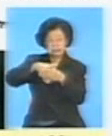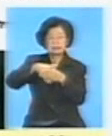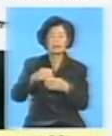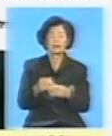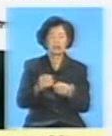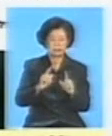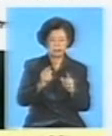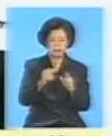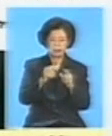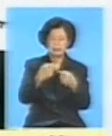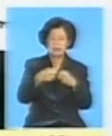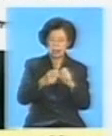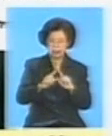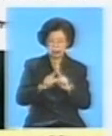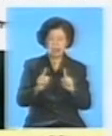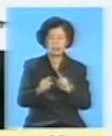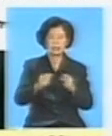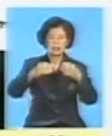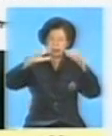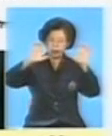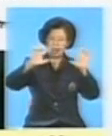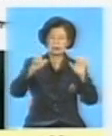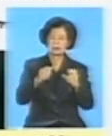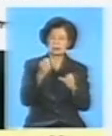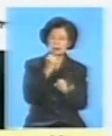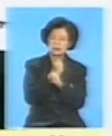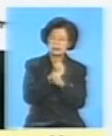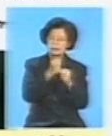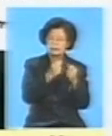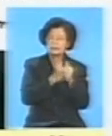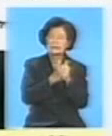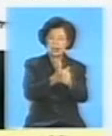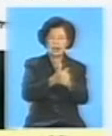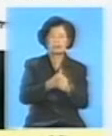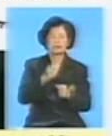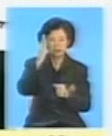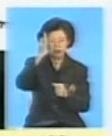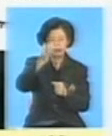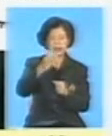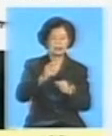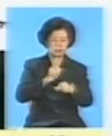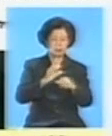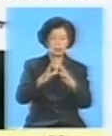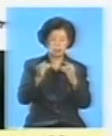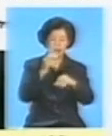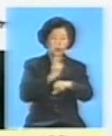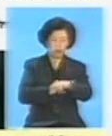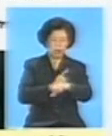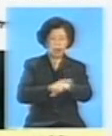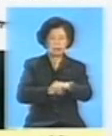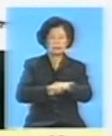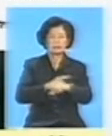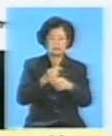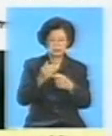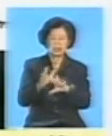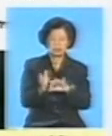ต่างๆเหล่านี้เป็นพันธกิจที่รัฐบาลจะยังคงยึดมั่นและดำเนินการต่อไปนะครับในเรื่องเงื่อนเวลาเมื่อกี้ผมเรียนไปแล้วเรื่องเงื่อนไขต่อไปเรื่